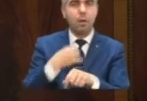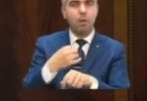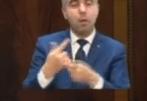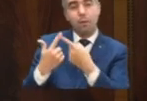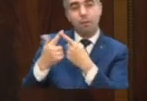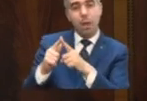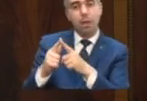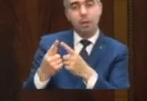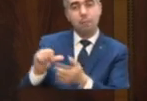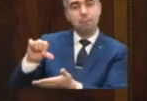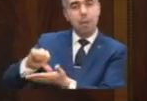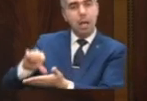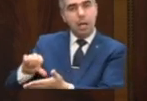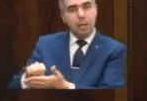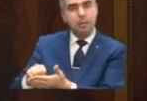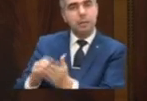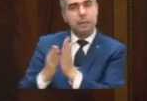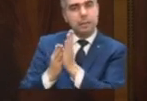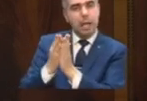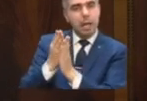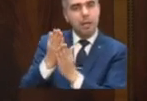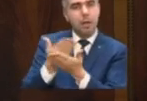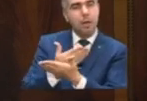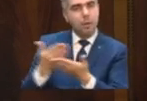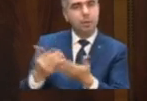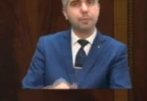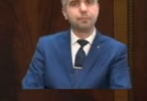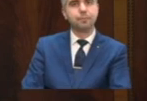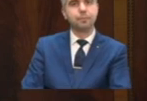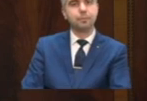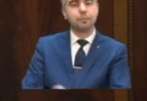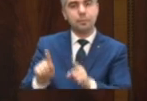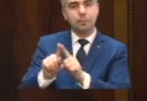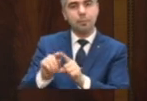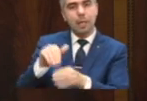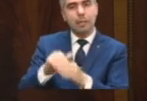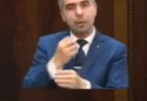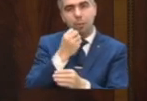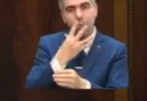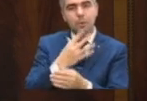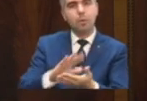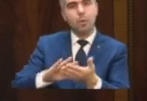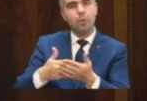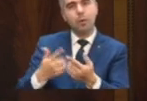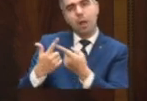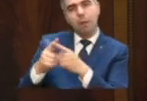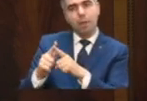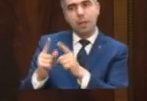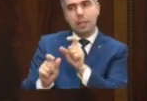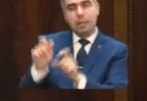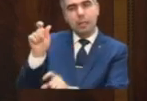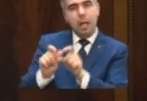النهوض بالمراكز الصاعدة، عبر مطالبتنا في الفريق الاشتراكي بتحسين ظروف عيش